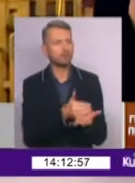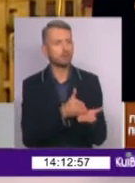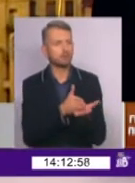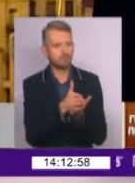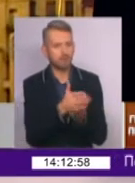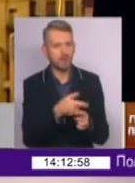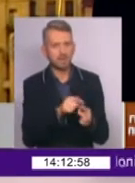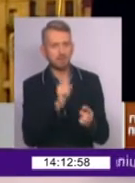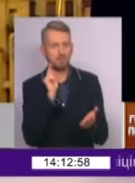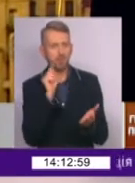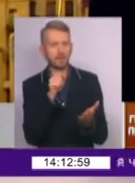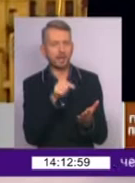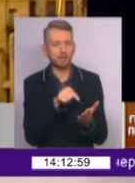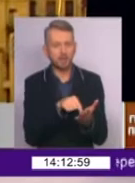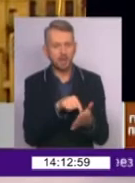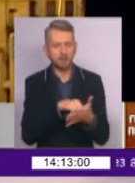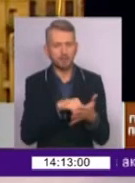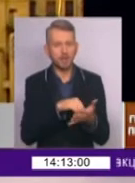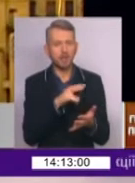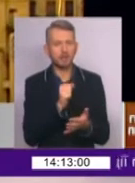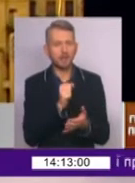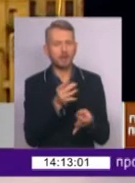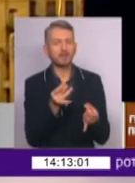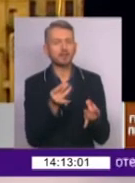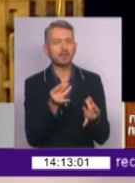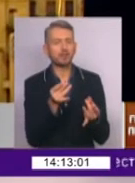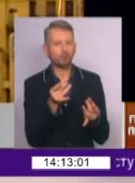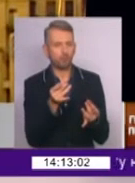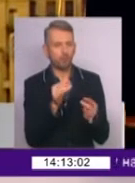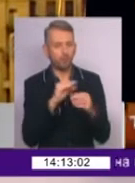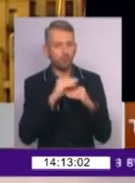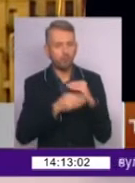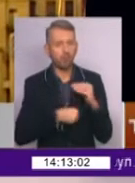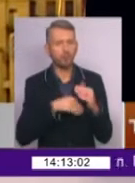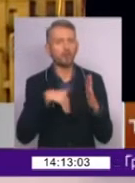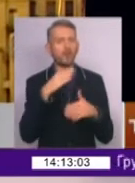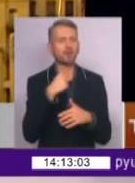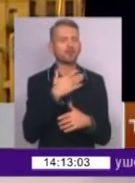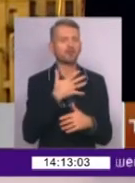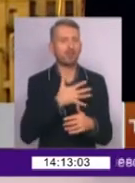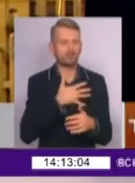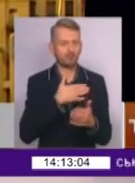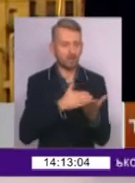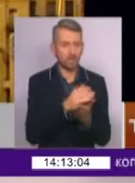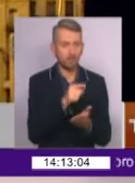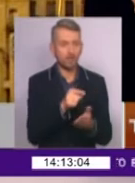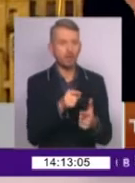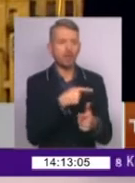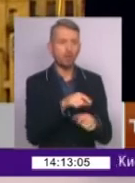– це потрапляння збудників на слизову оболонку верхніх дихальних шляхів. Звідки вони? Або там зупиняють своє